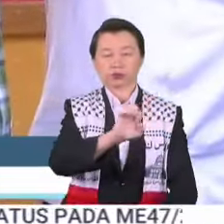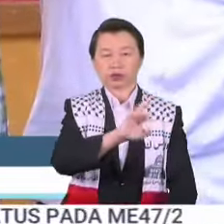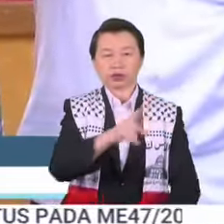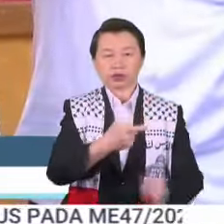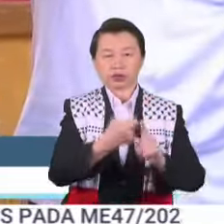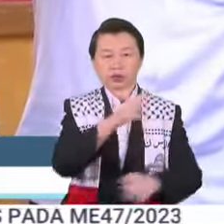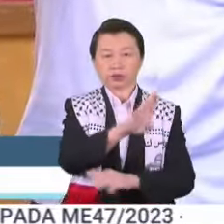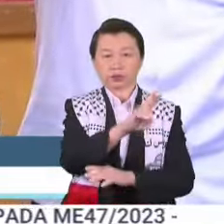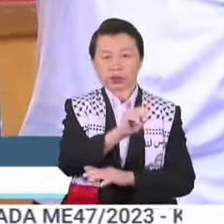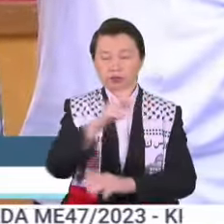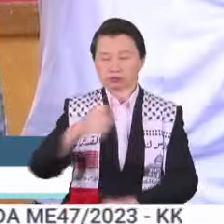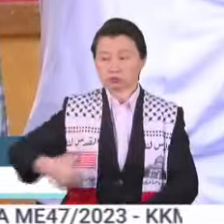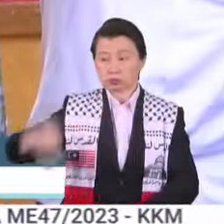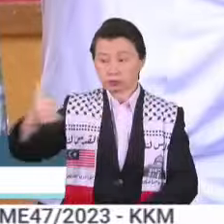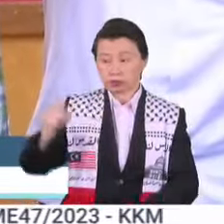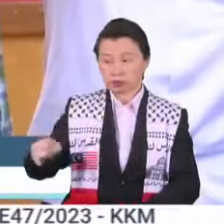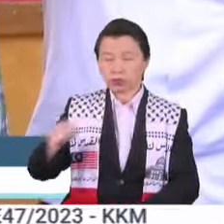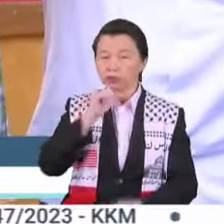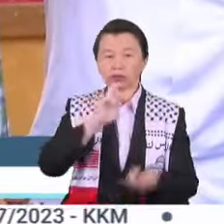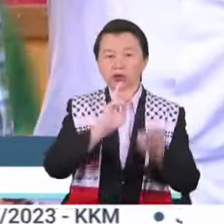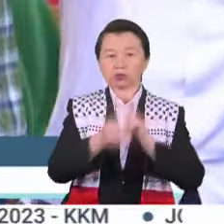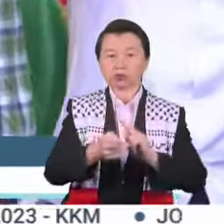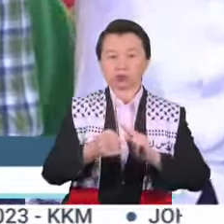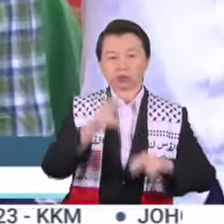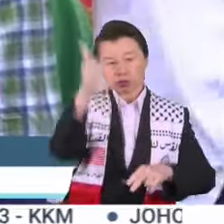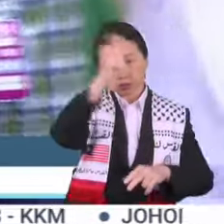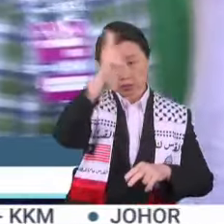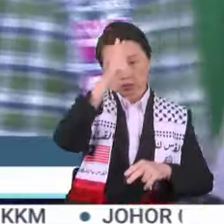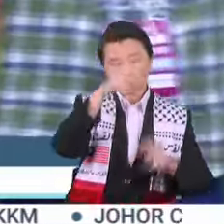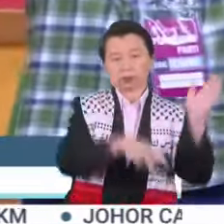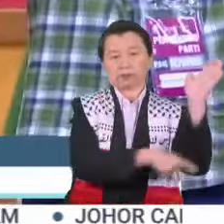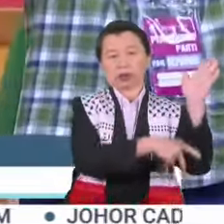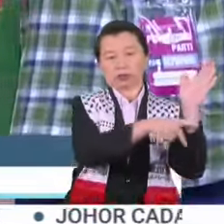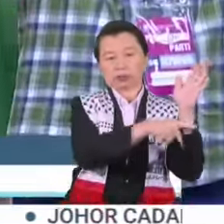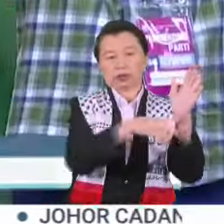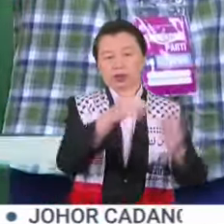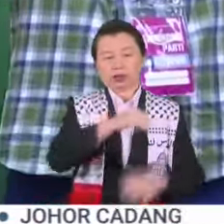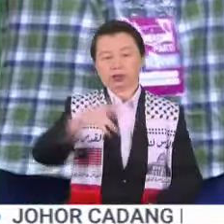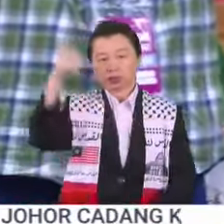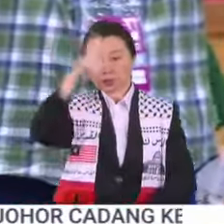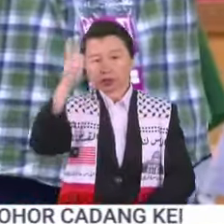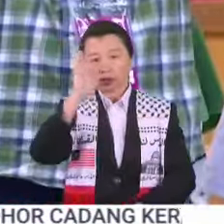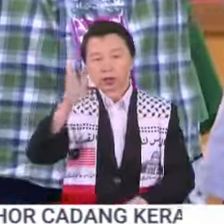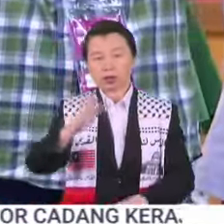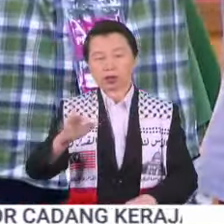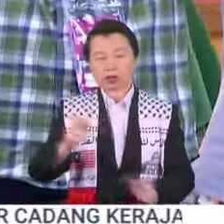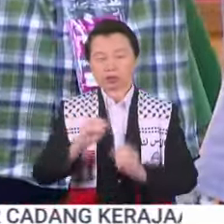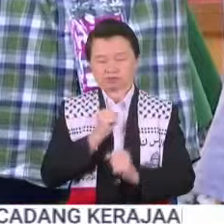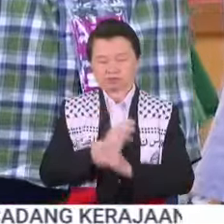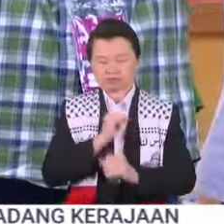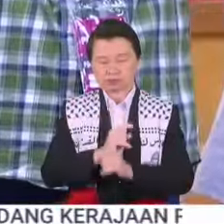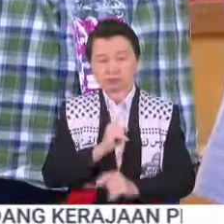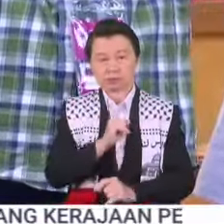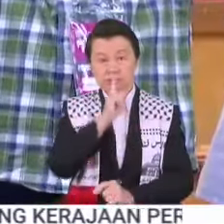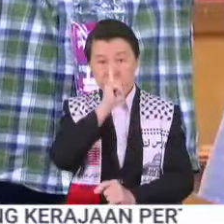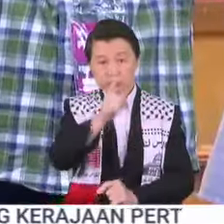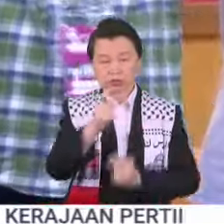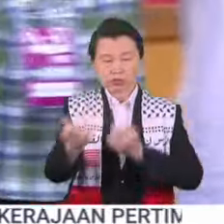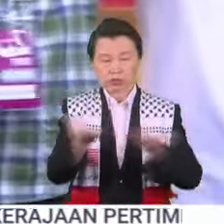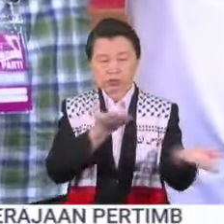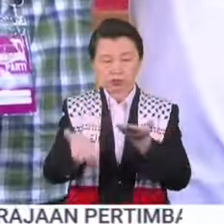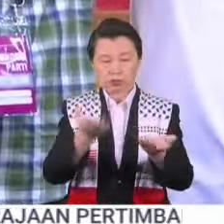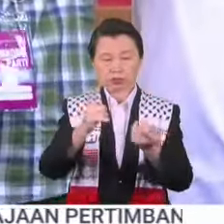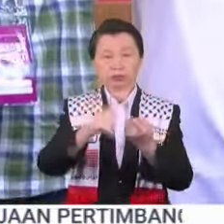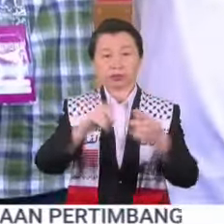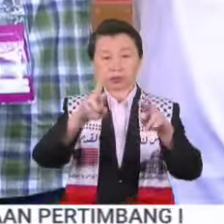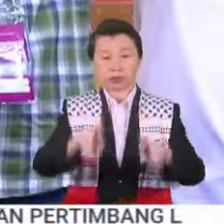Nasional. Kemenangan itu bagaimanapun tidak mengubah komposisi kerajaan di Parlimen. Malah pihak kerajaan akan berusaha lebih gigih untuk memastikan khidmat kepada